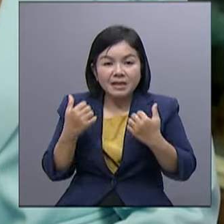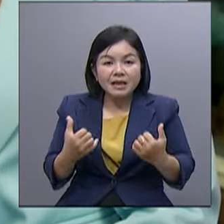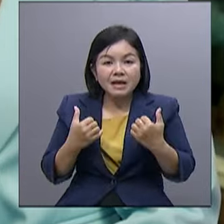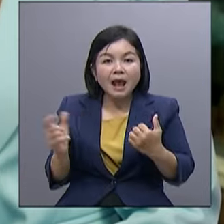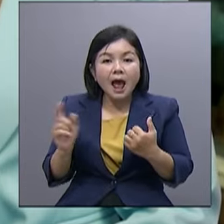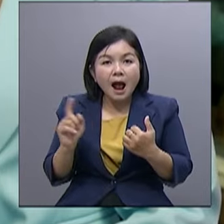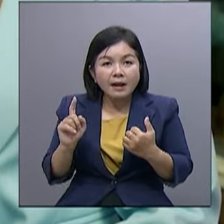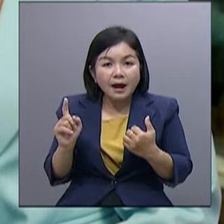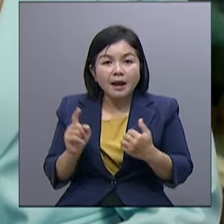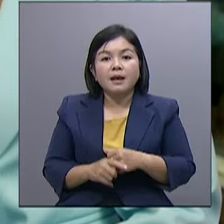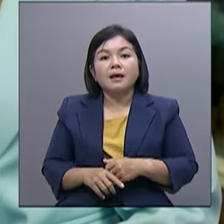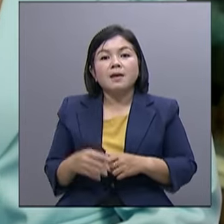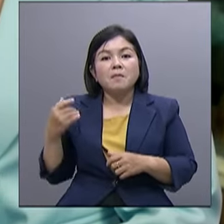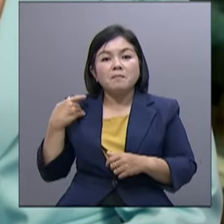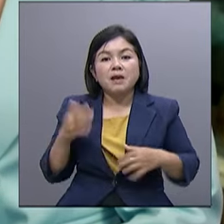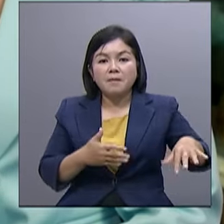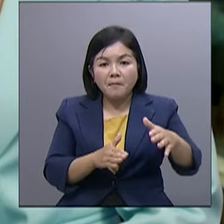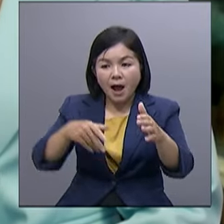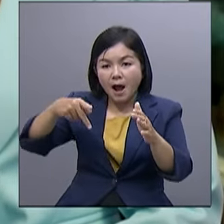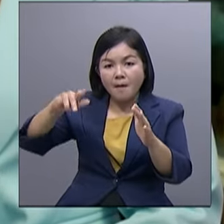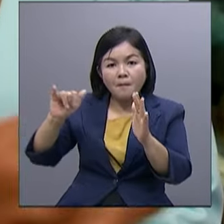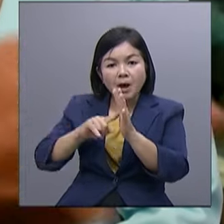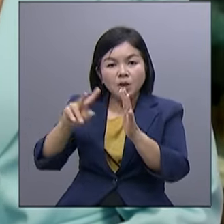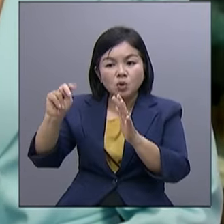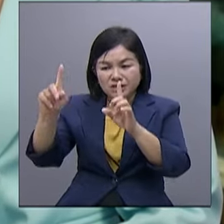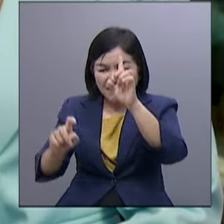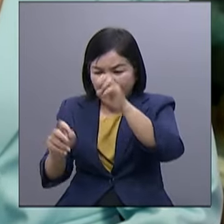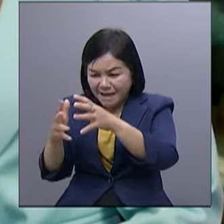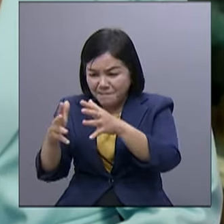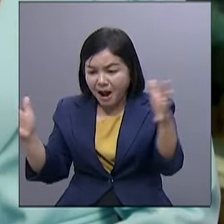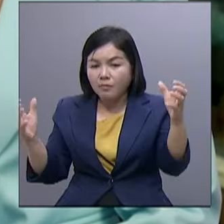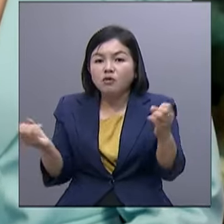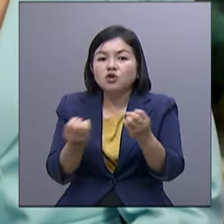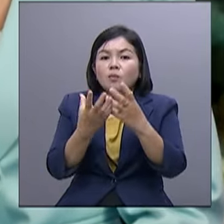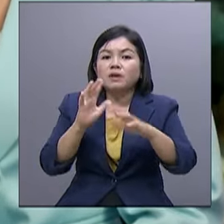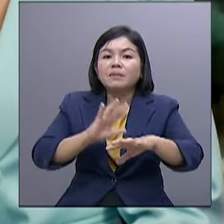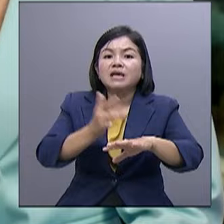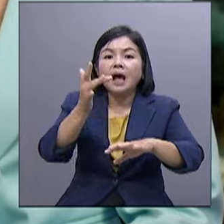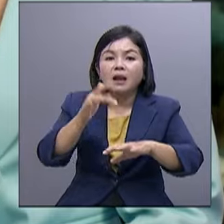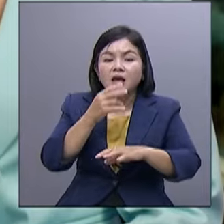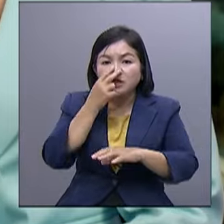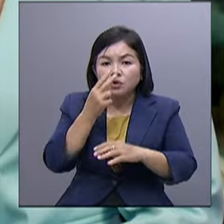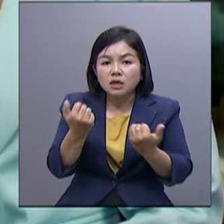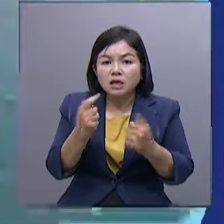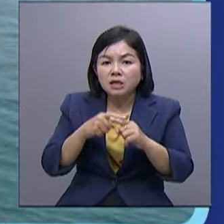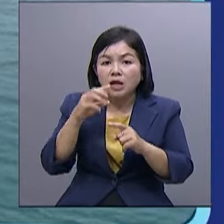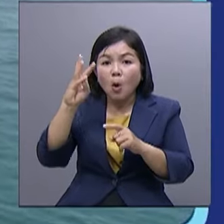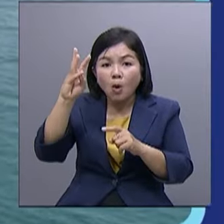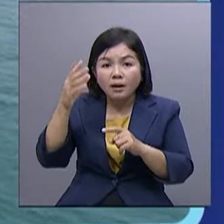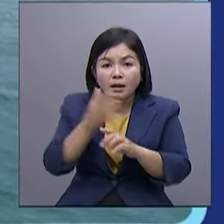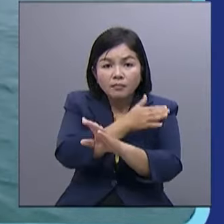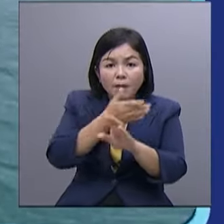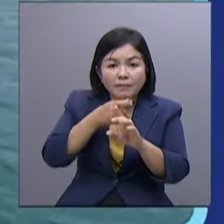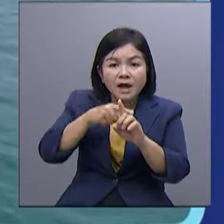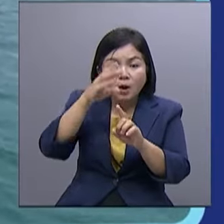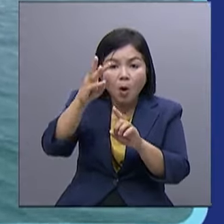ปีที่มีพยูนใ้ที่สุดโอ้โหจากสาเหตุธรรมชาติจากนี้ถึงนี่เนี่ยยังไม่ครึ่งปีเลยตายไปเกือบ 10ตัวแล้วมีทั้ง